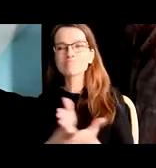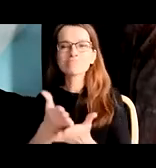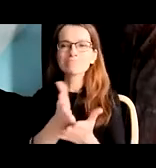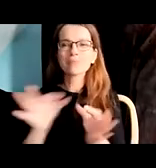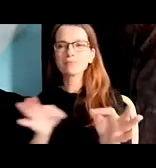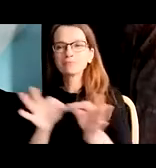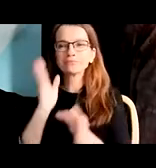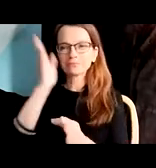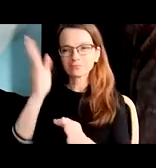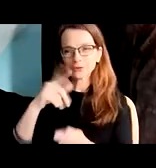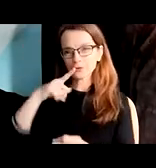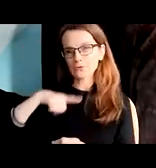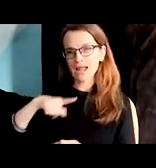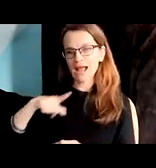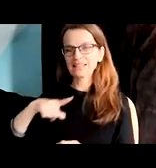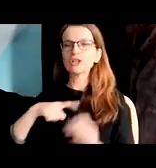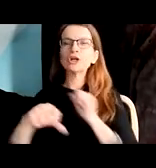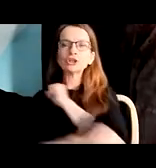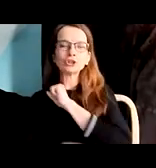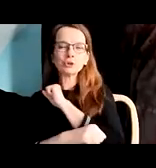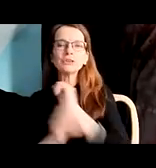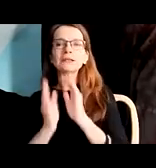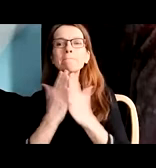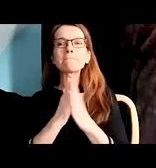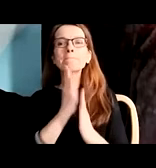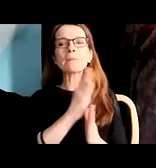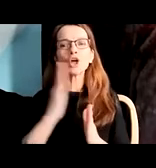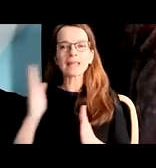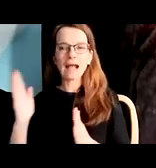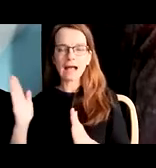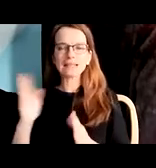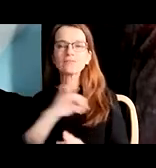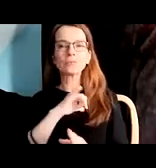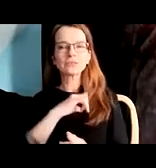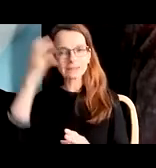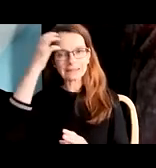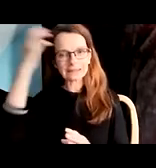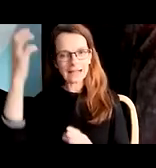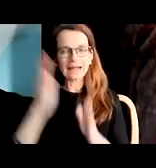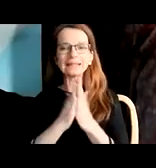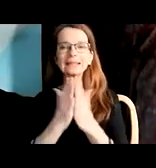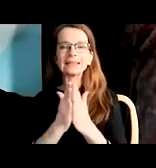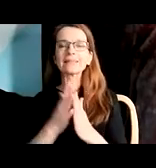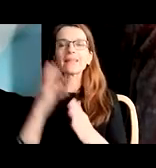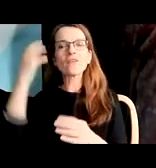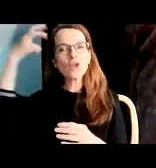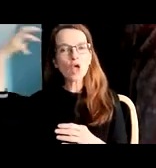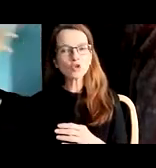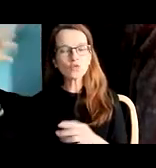Ljubljano in na študij bibliotekarstva, informacijske znanosti in knjigarstva na Filozofski